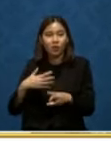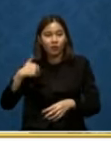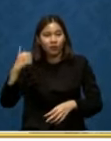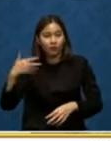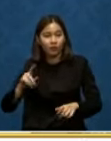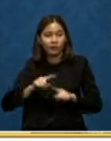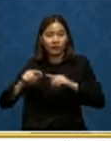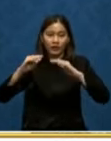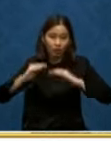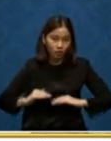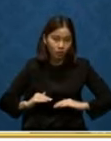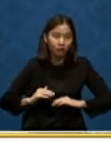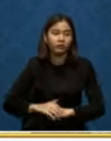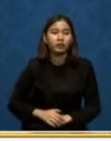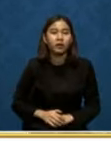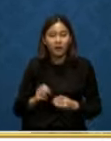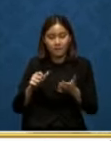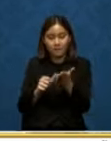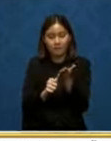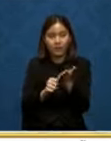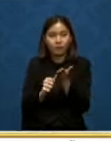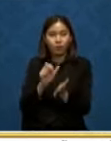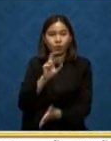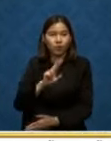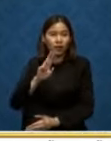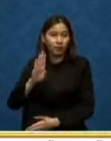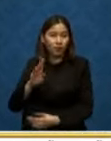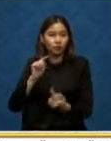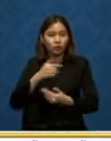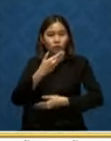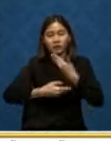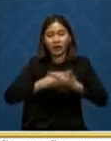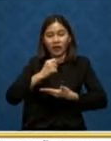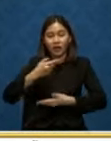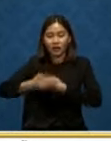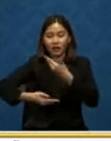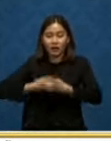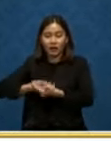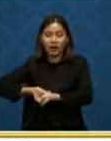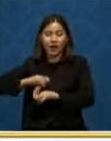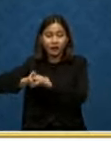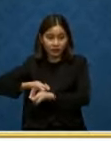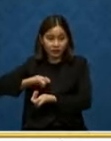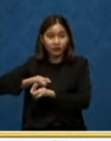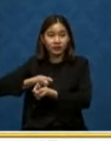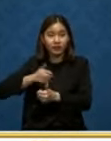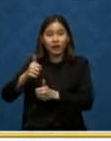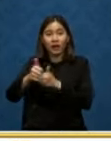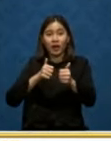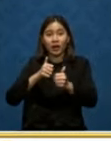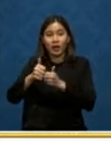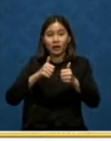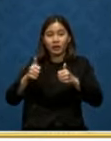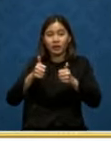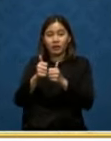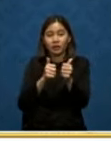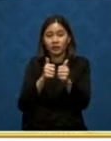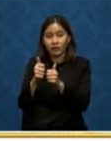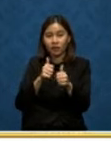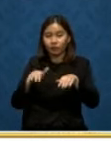เกษตรกรการปรับปรุงระบบการตลาดการค้าเกษตรให้มีความอ่าแข่งขันเป็นธรรมดาเป็น